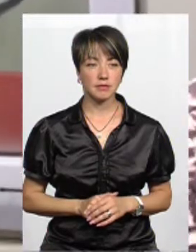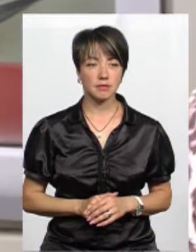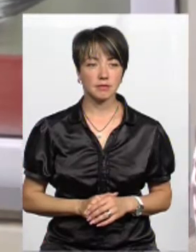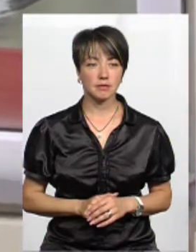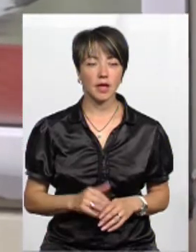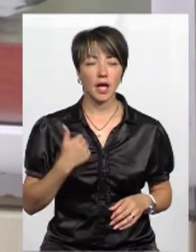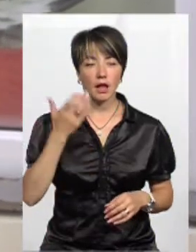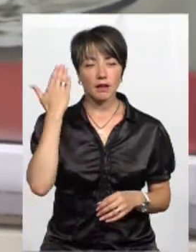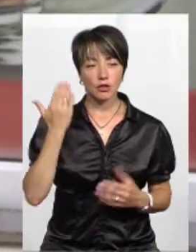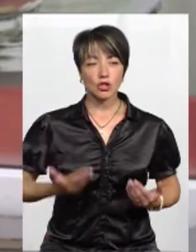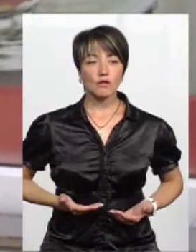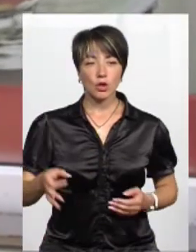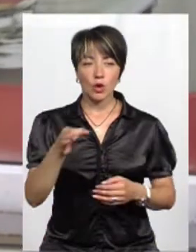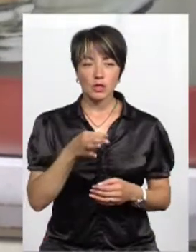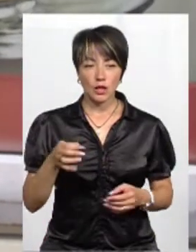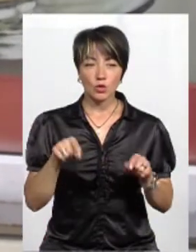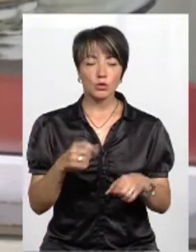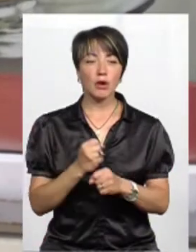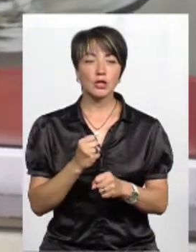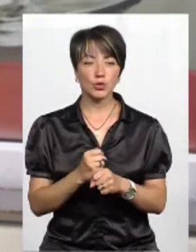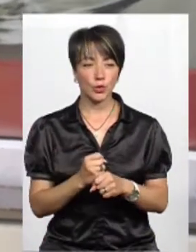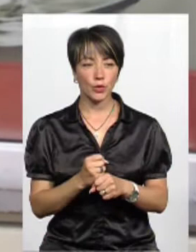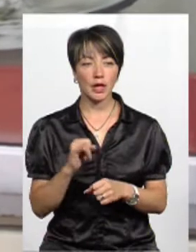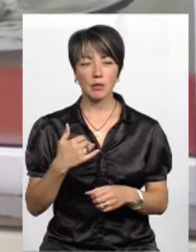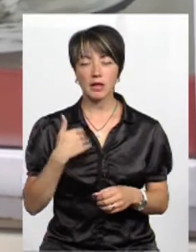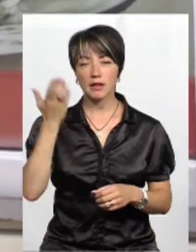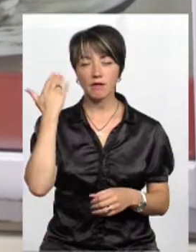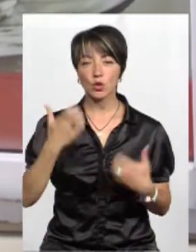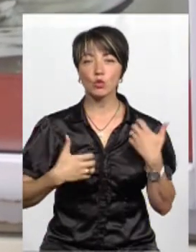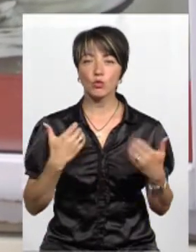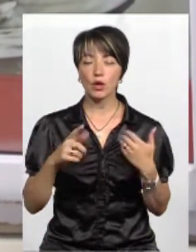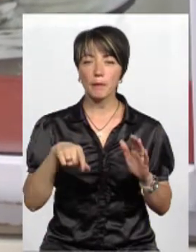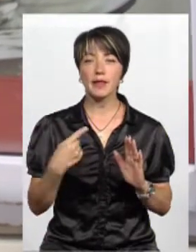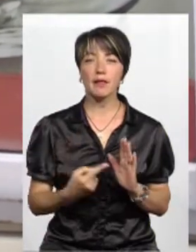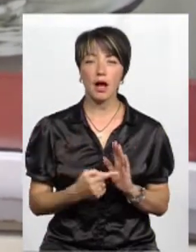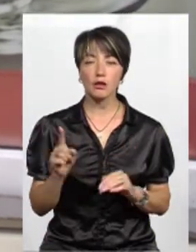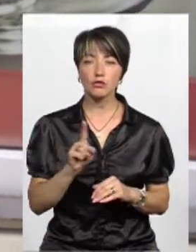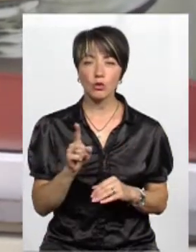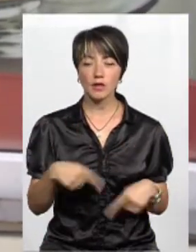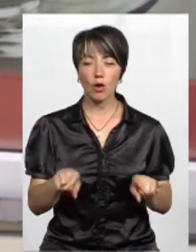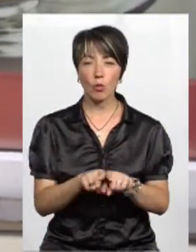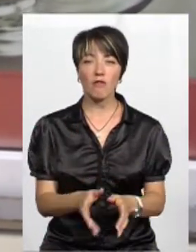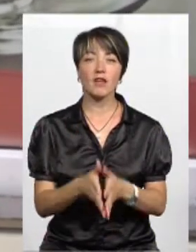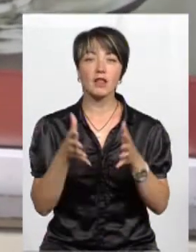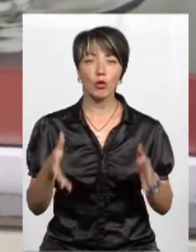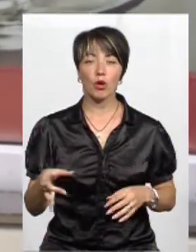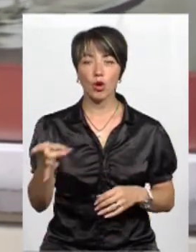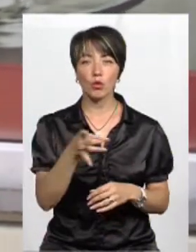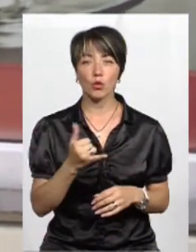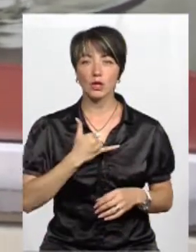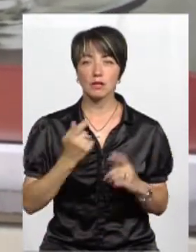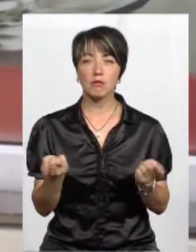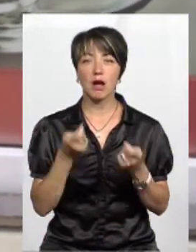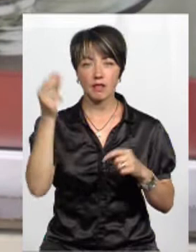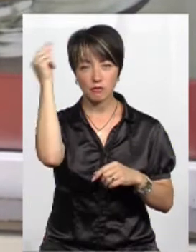Я давно живу на Озерні і навіть тут і працюю. І мене вже давно турбує це питання, що при такому великому мікрорайоні в нас так